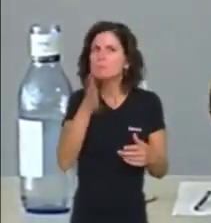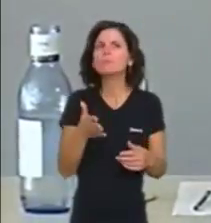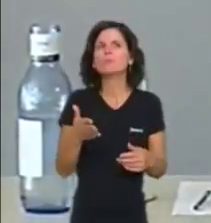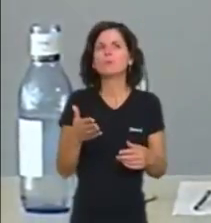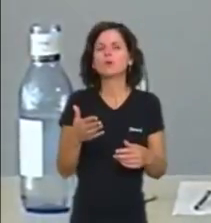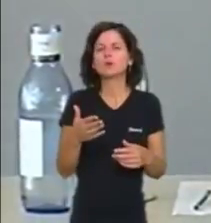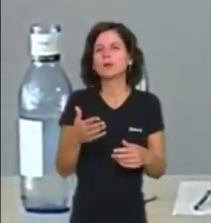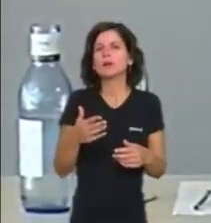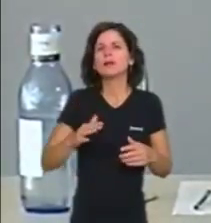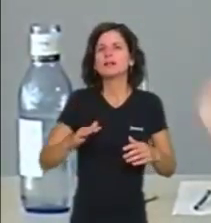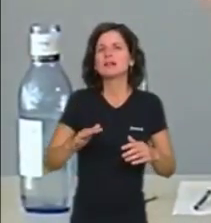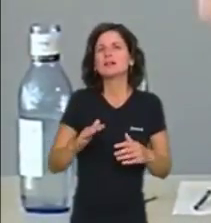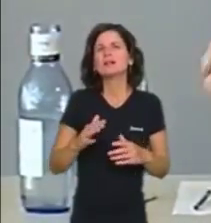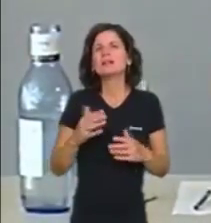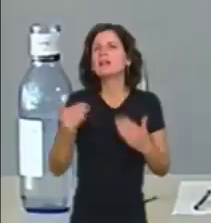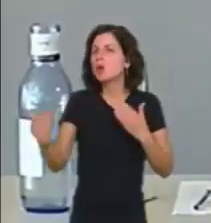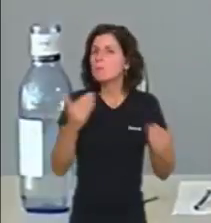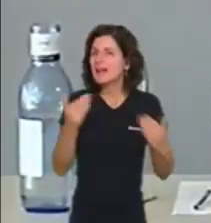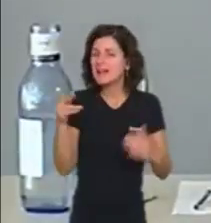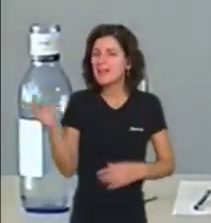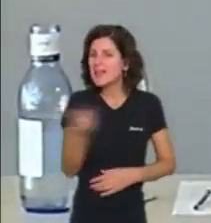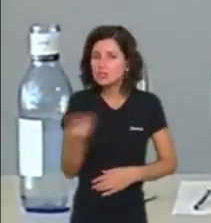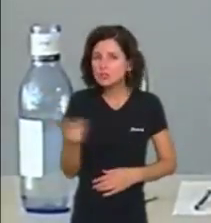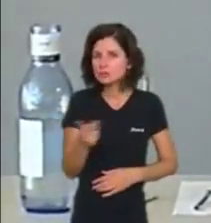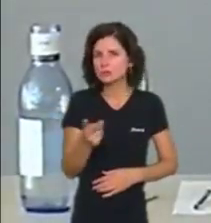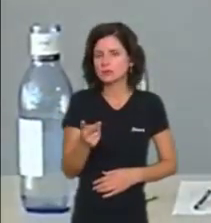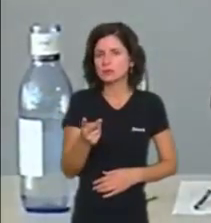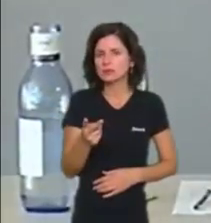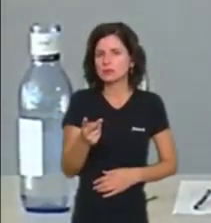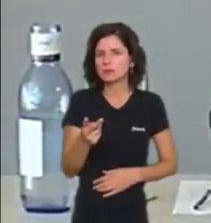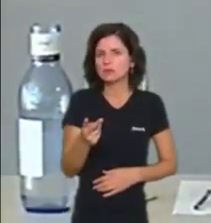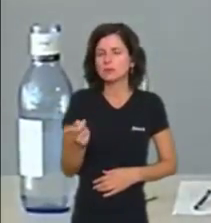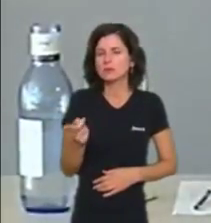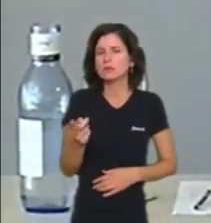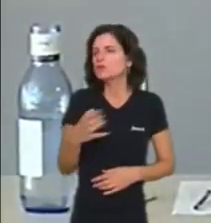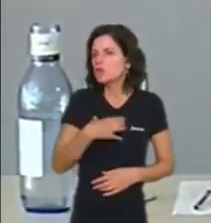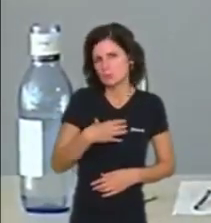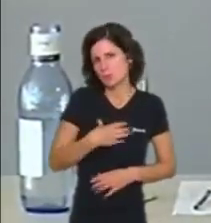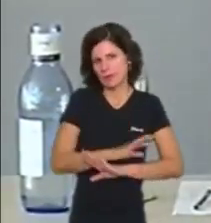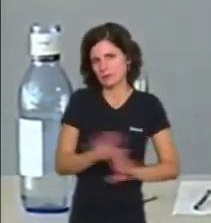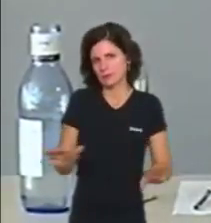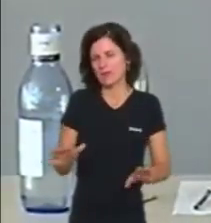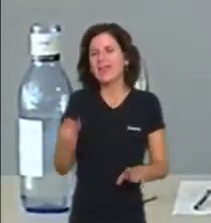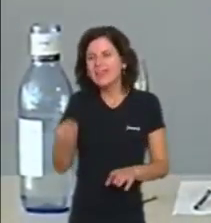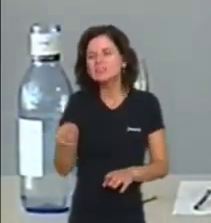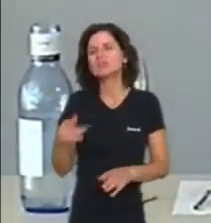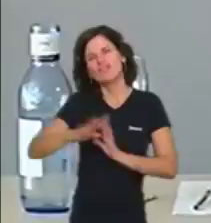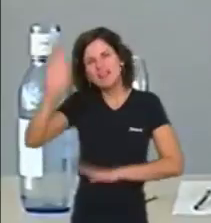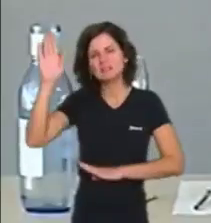diners públics als bancs, qui compara això li està fent cobertura al feixisme en esta societat. I, per